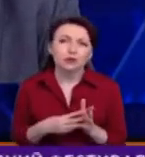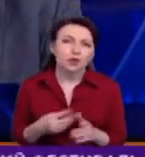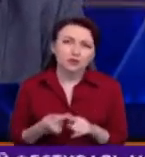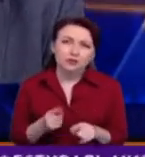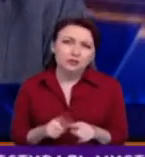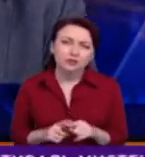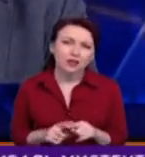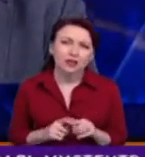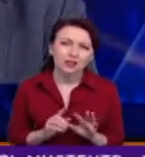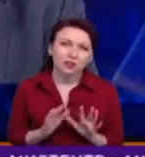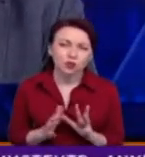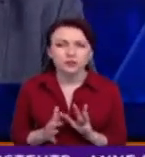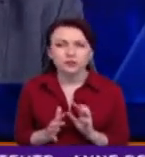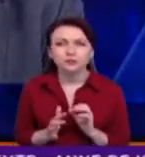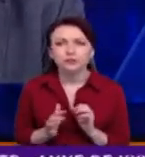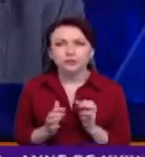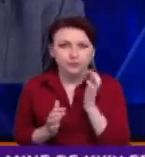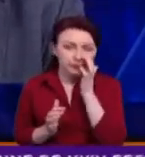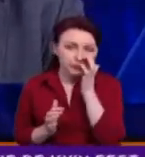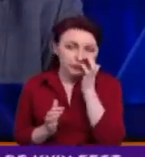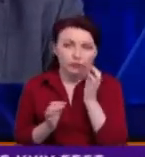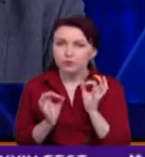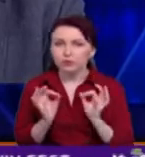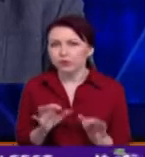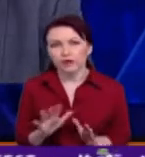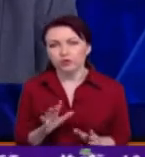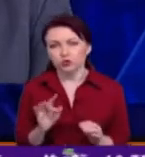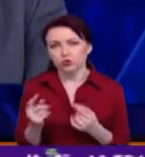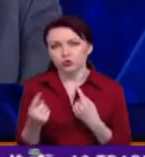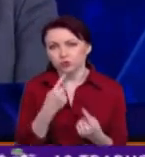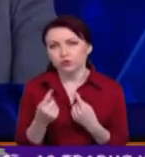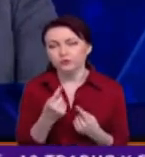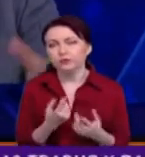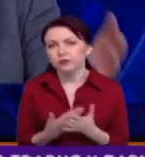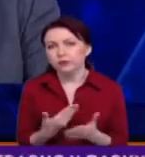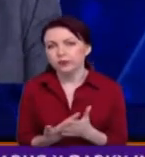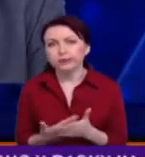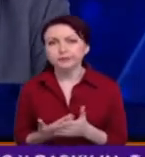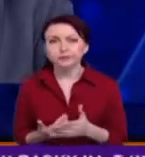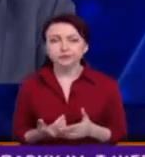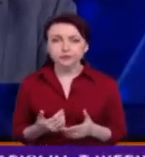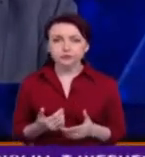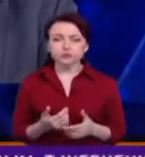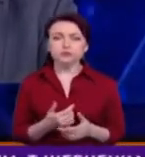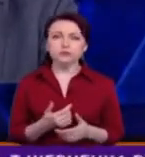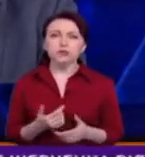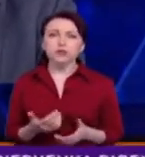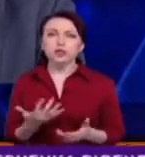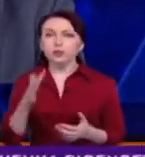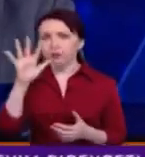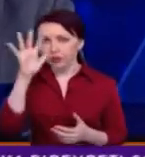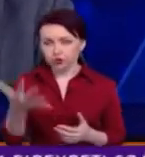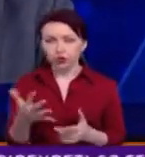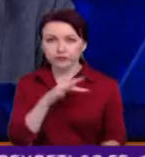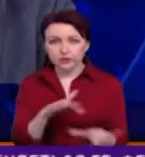насправді не зовсім така конструктивна розмова, з якої точки зору. Якщо ми візьмемо в цілому 5 років діяльності